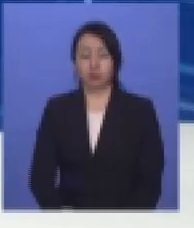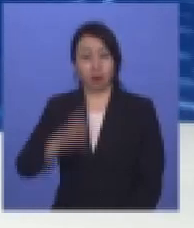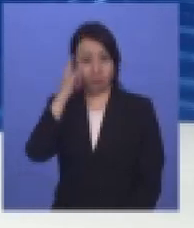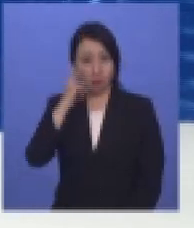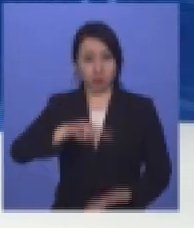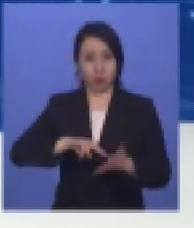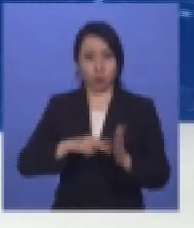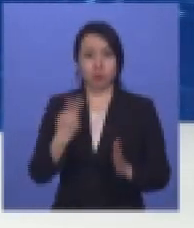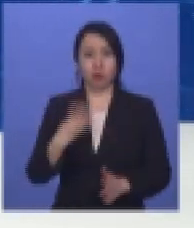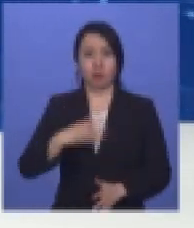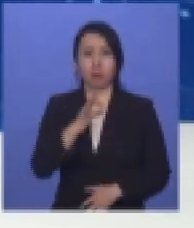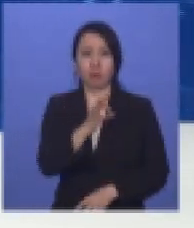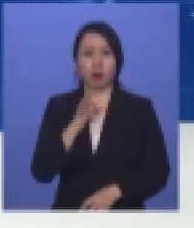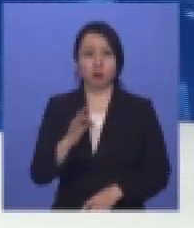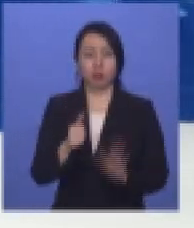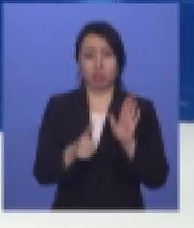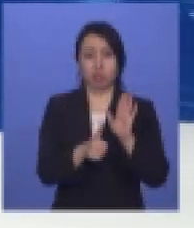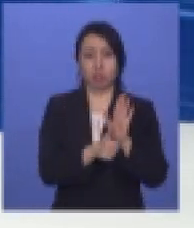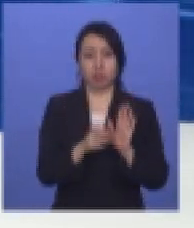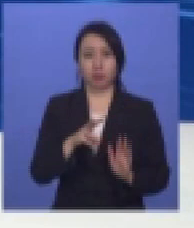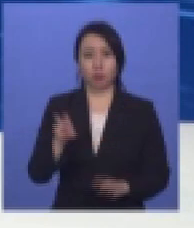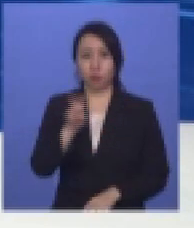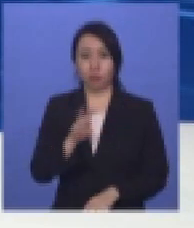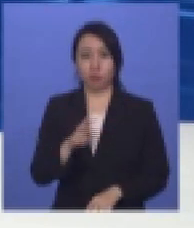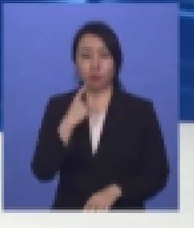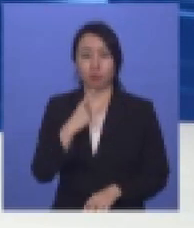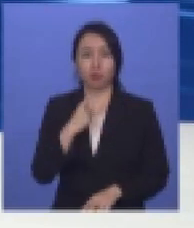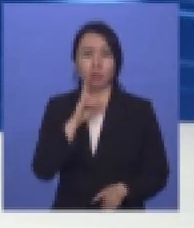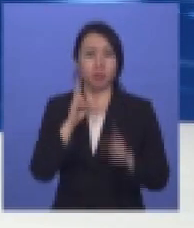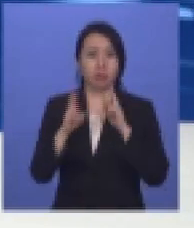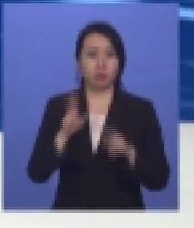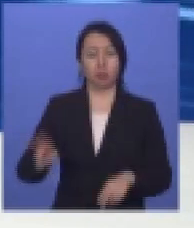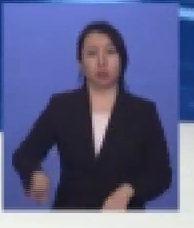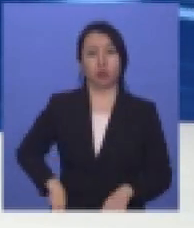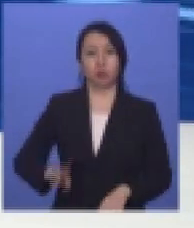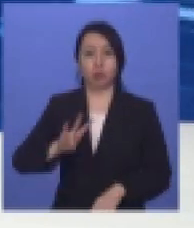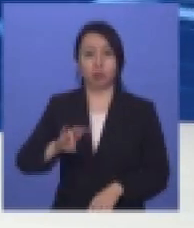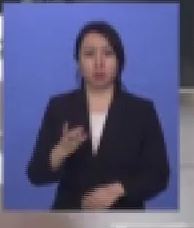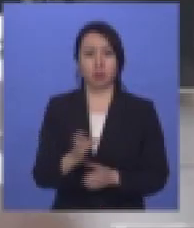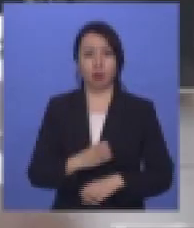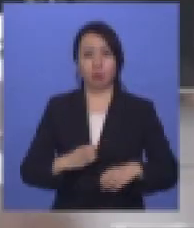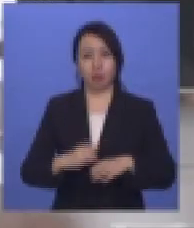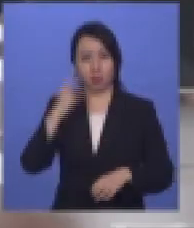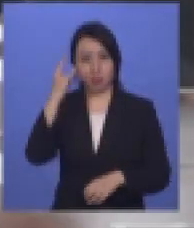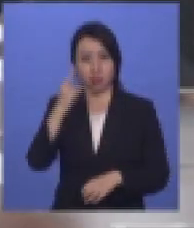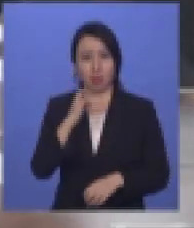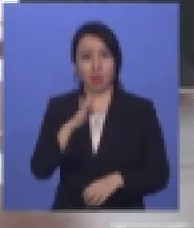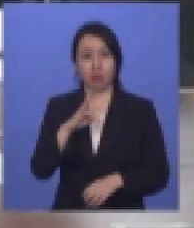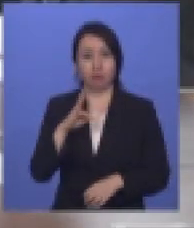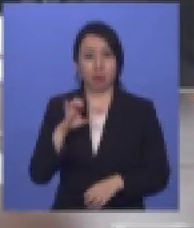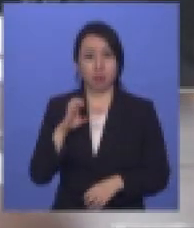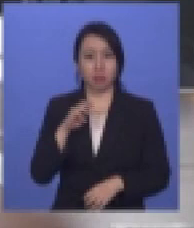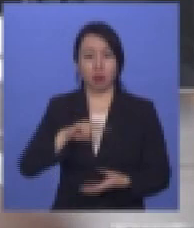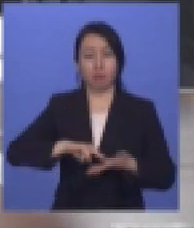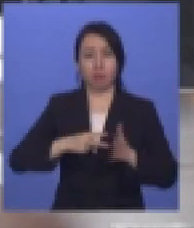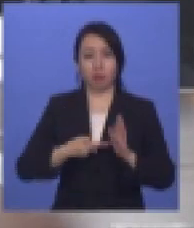в Казахстане реализуют 45 проектов на 6 миллиардов долларов об этом говорилось на Совете директоров национальной компании казахинвест